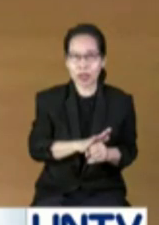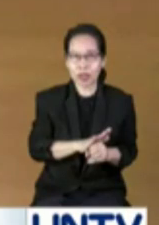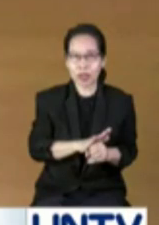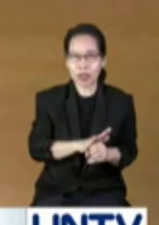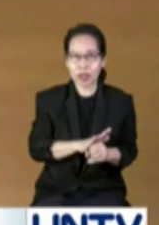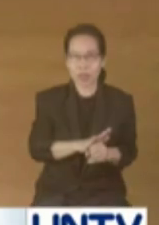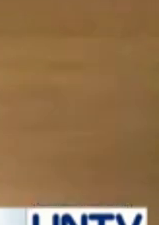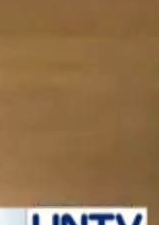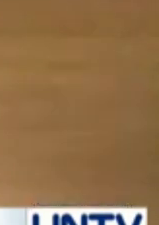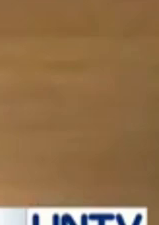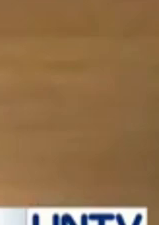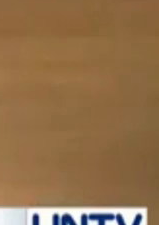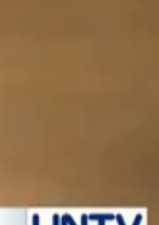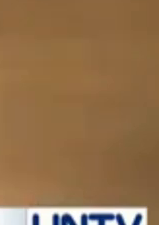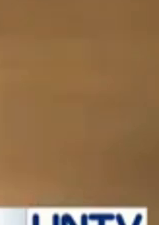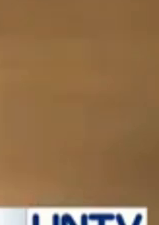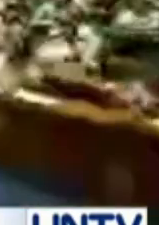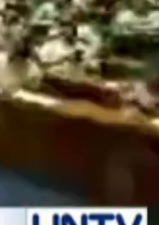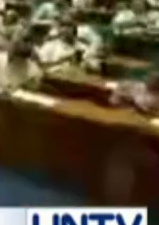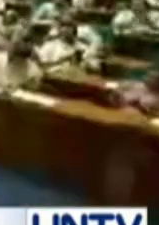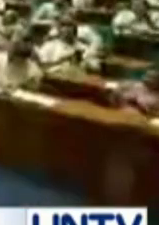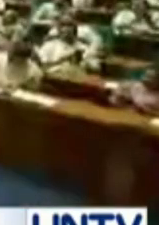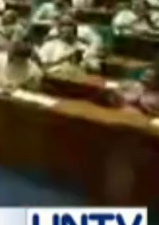Agrarian Emancipation Act.